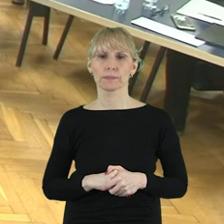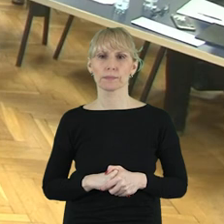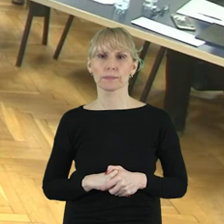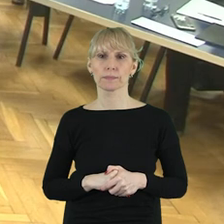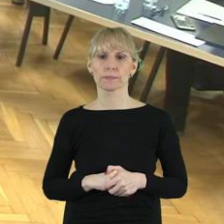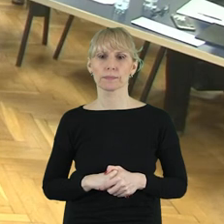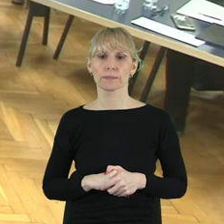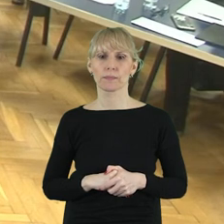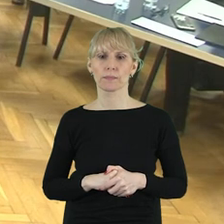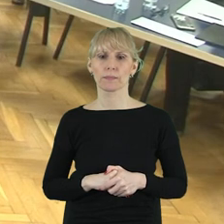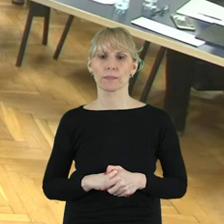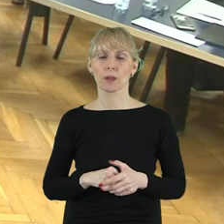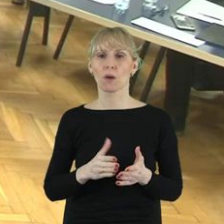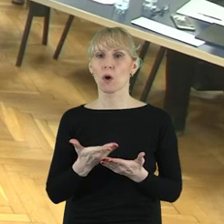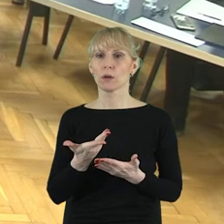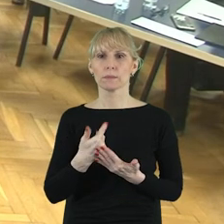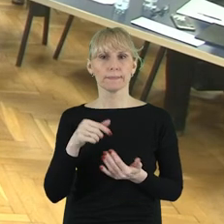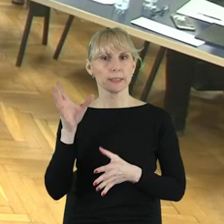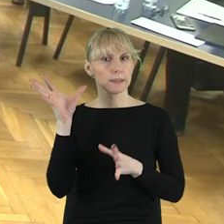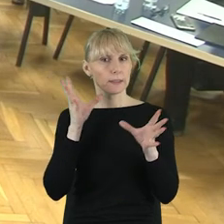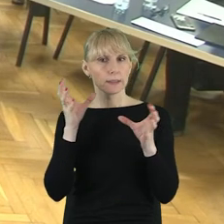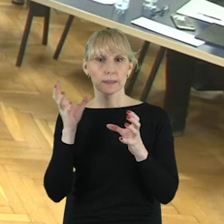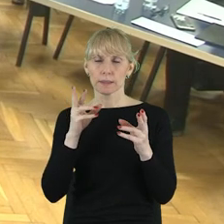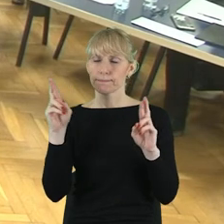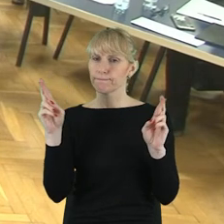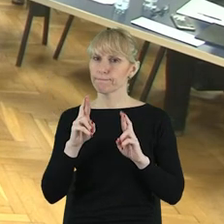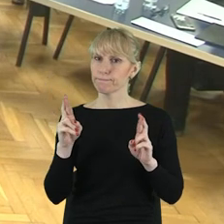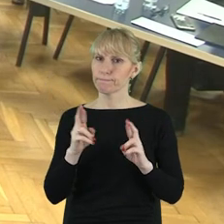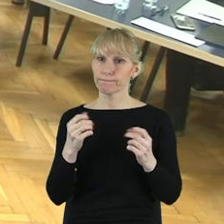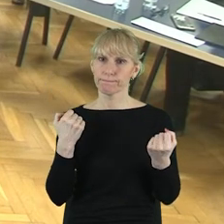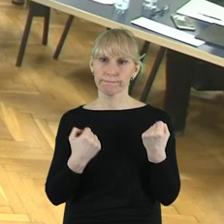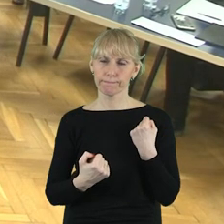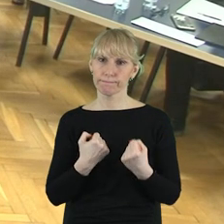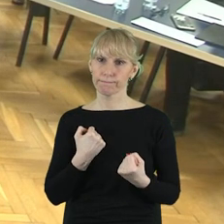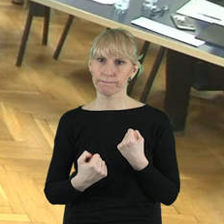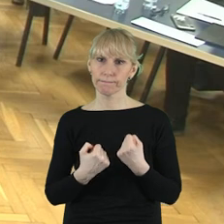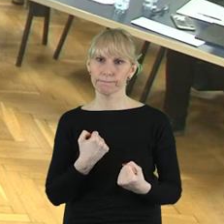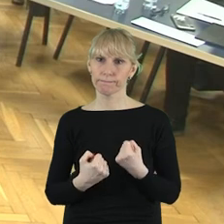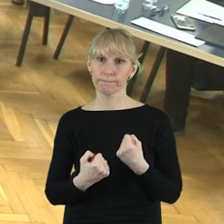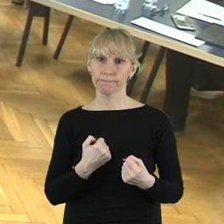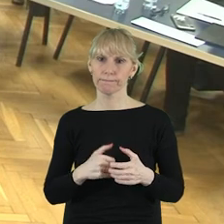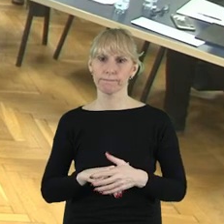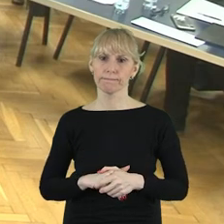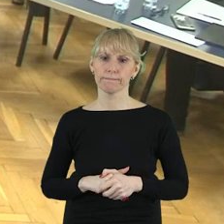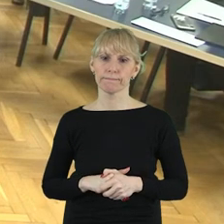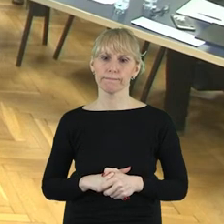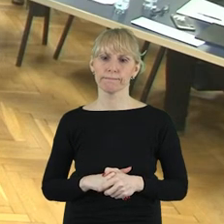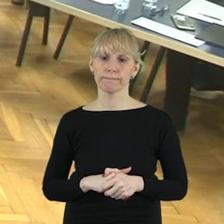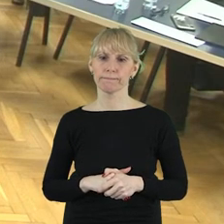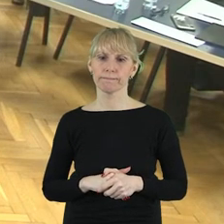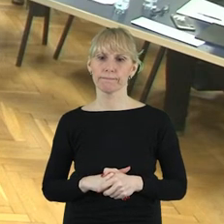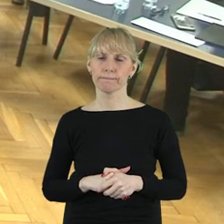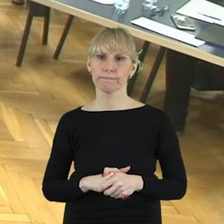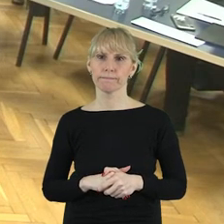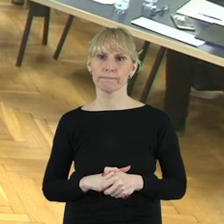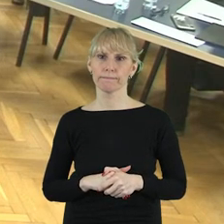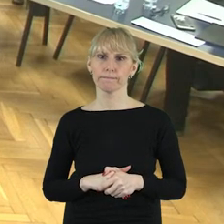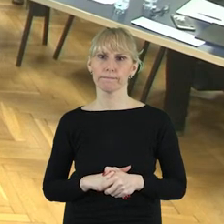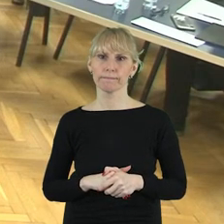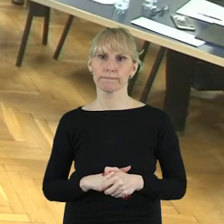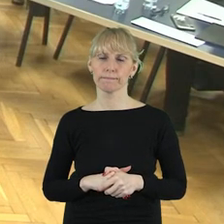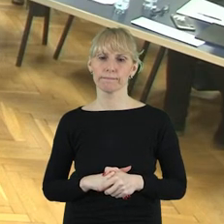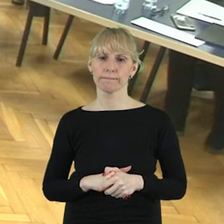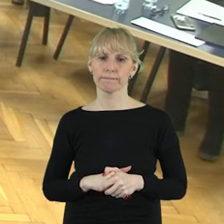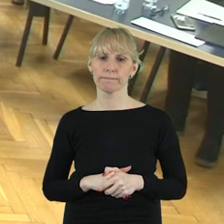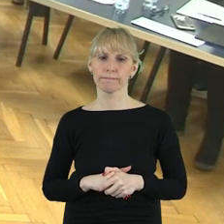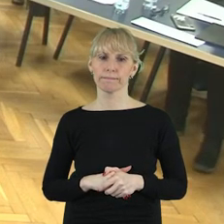i zintegrowanie. Lokalna strategia rozwoju jest przygotowana dla danego, spójnego obszaru. Zapewnienie zintegrowanie, czyli łączenie podmiotów, zasobów